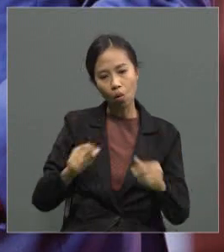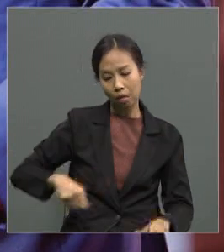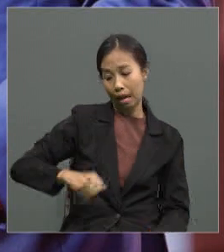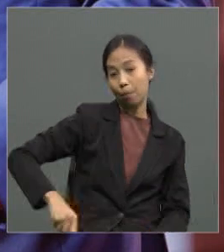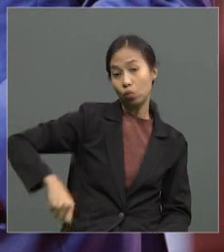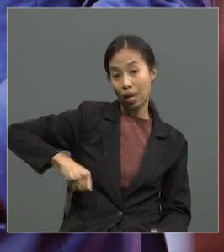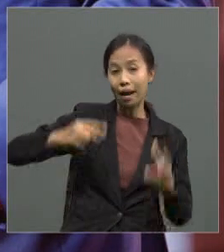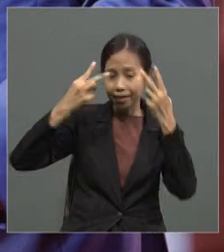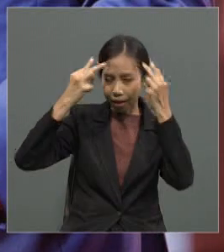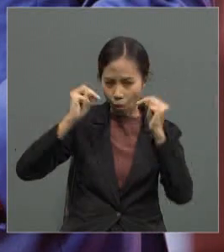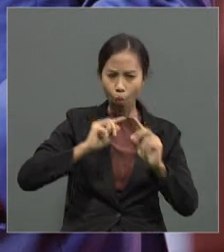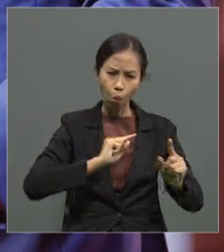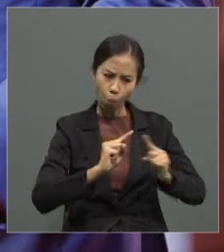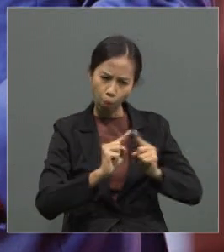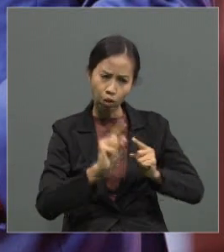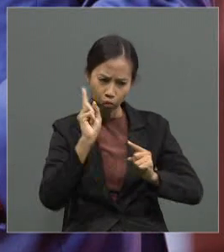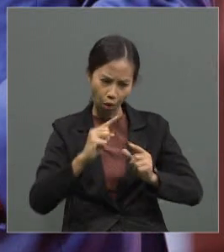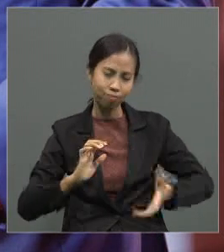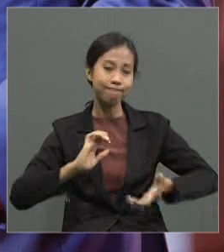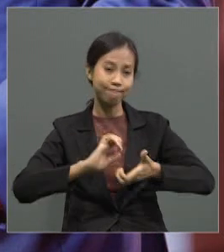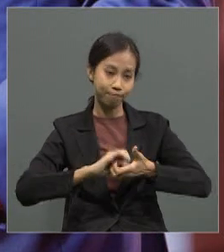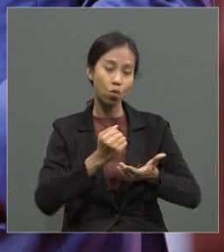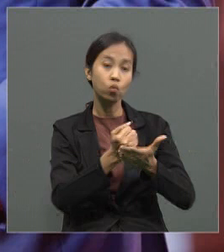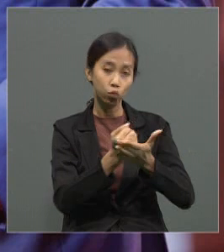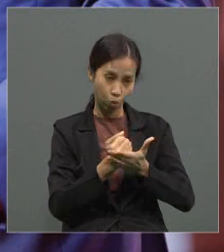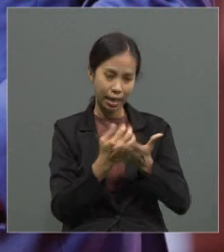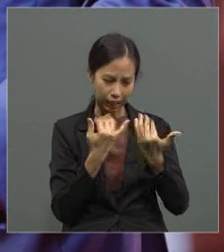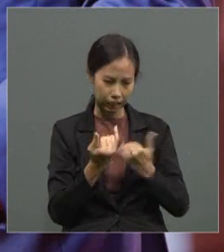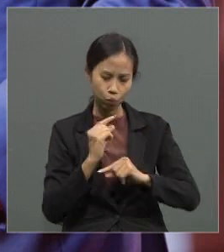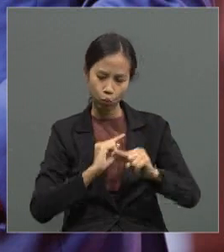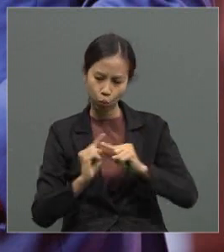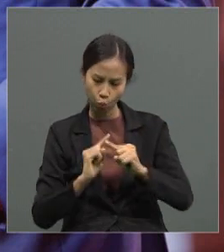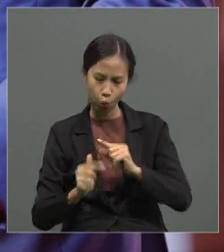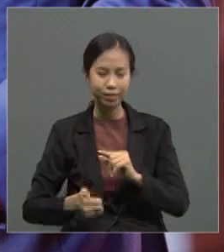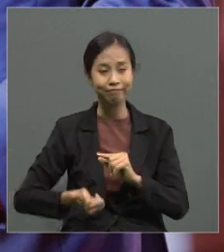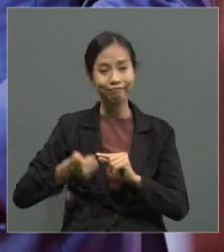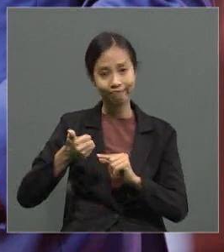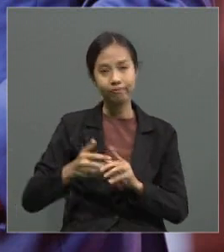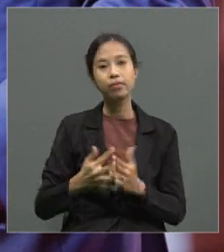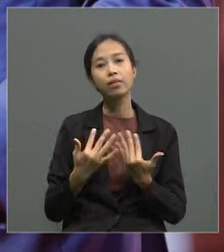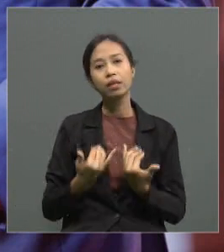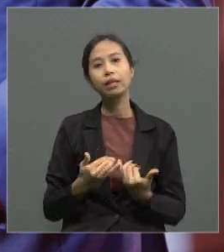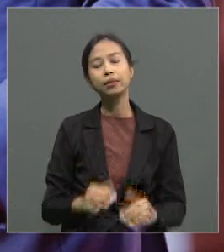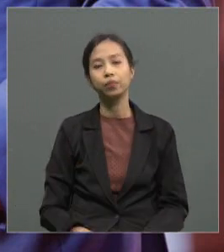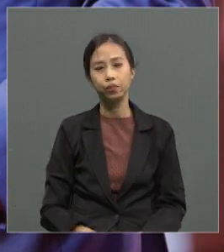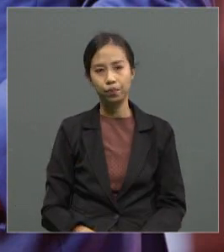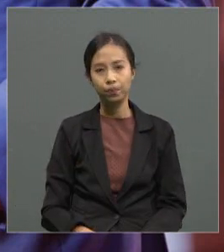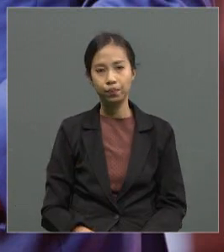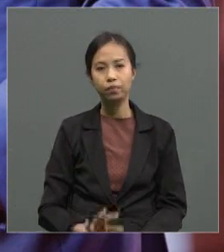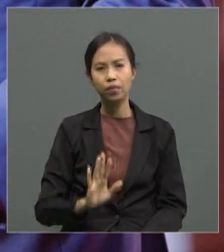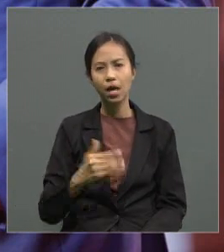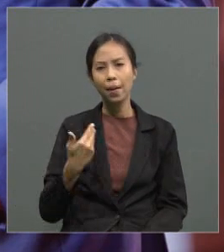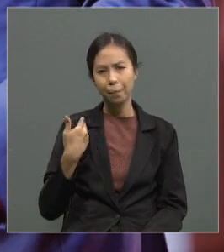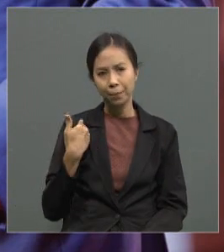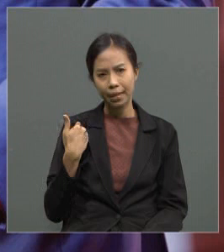2ฝ่ายก็ได้รับการตอบรับที่ดีค่ะอย่างที่เรียนภารกิจของพวกเราเนี่ยท่านนยกบอกมันยังมีเหลืออีก